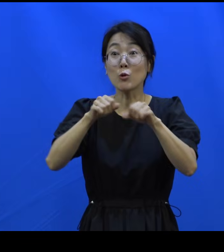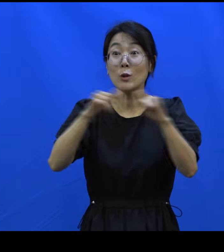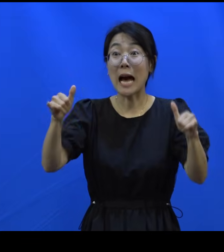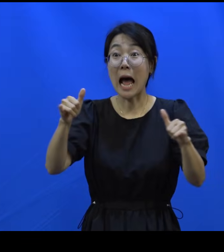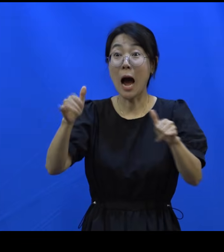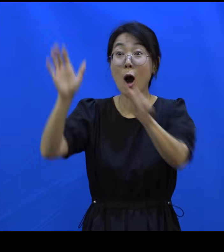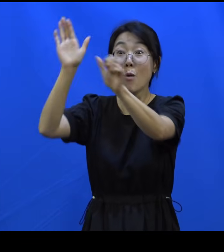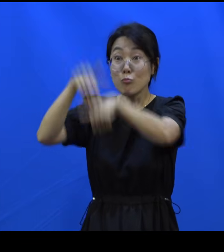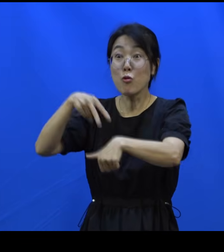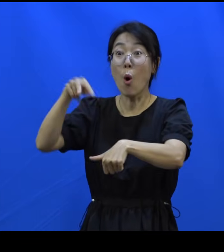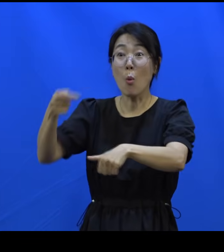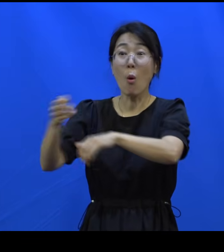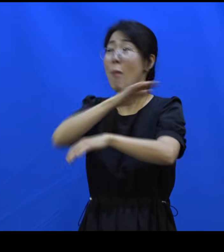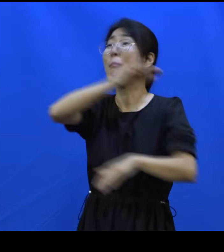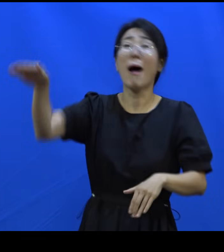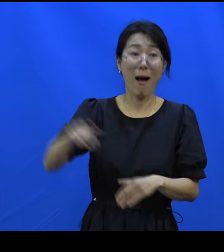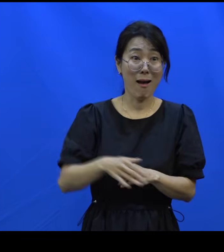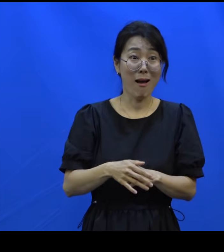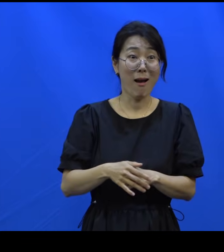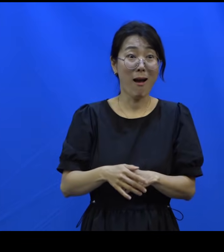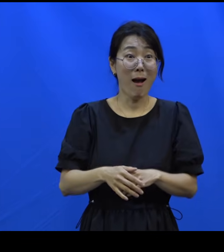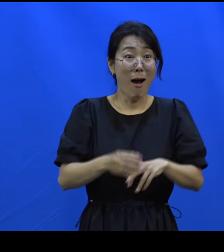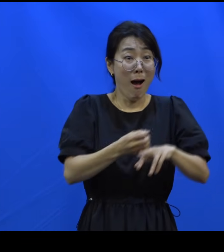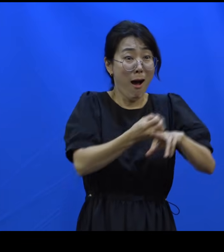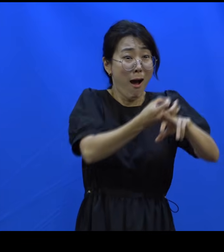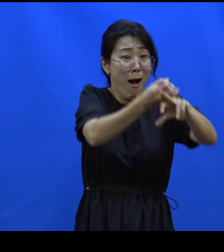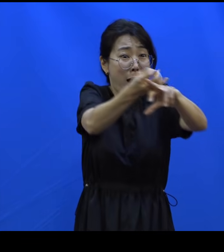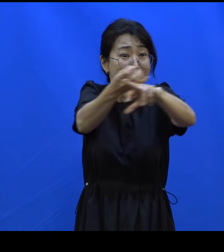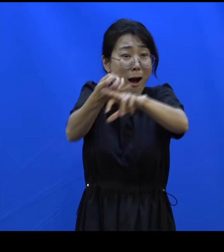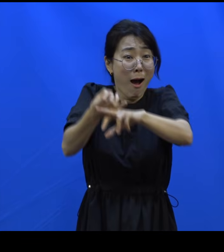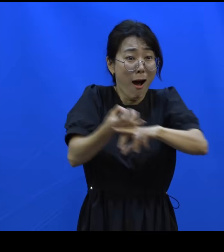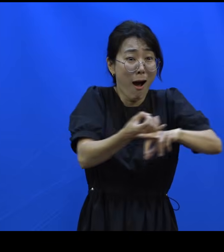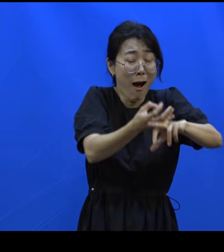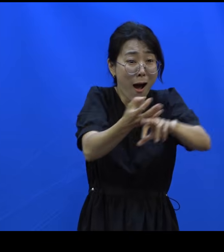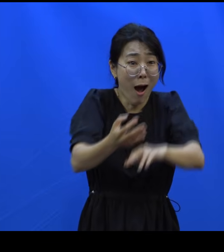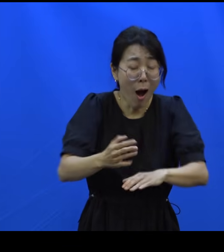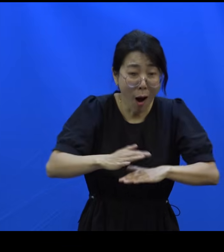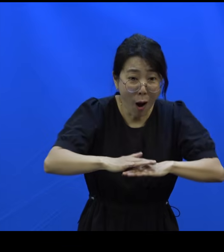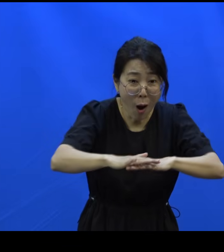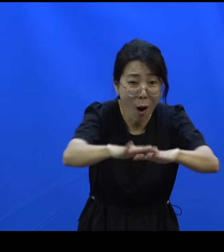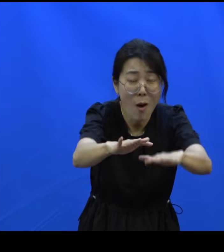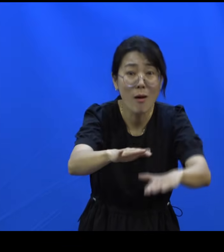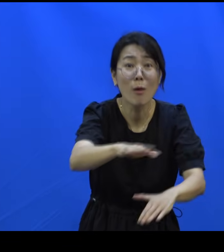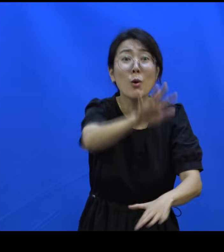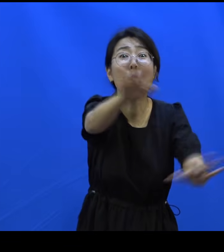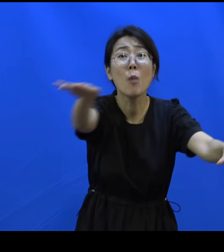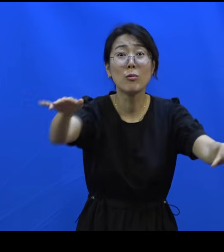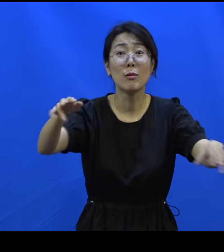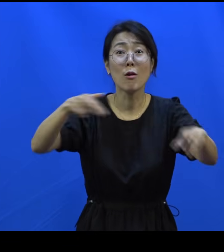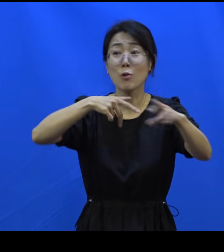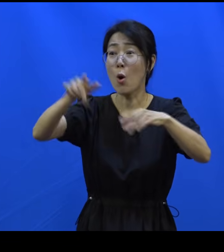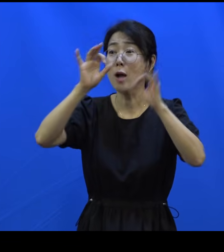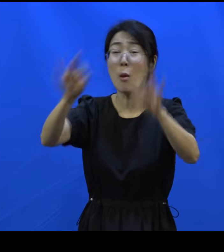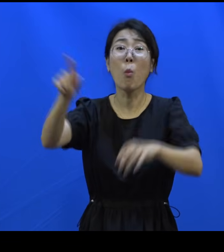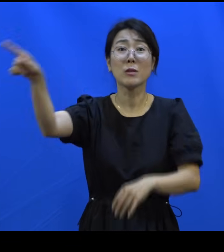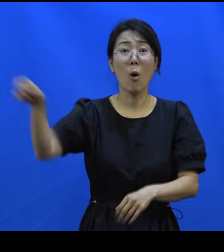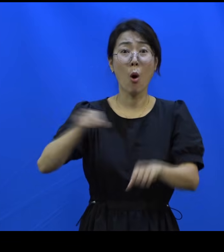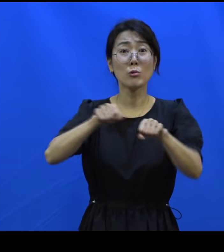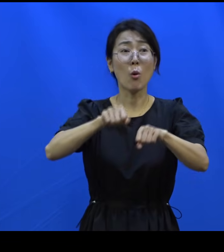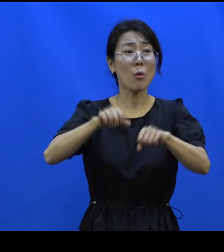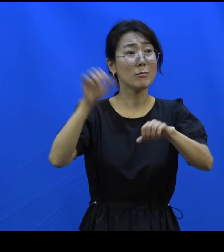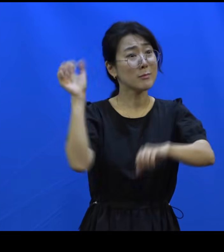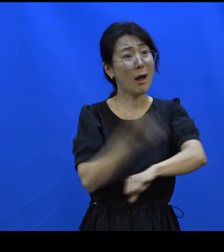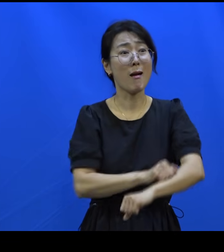같아요. 너무 그냥 구석구석 그냥 환한 거예요, 여러분. 여러분 보면 보세요. 오늘 또 감동이잖아요, 여러분.